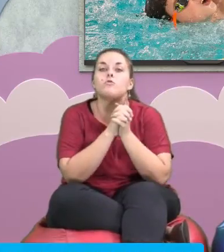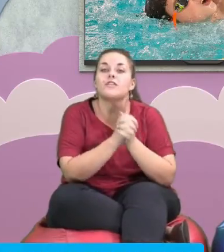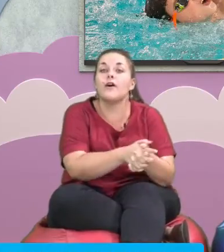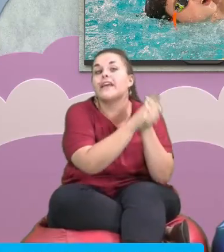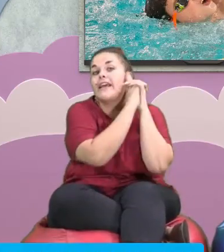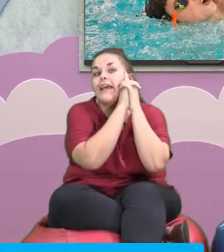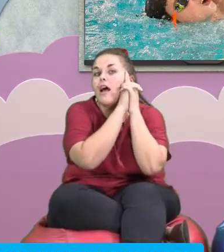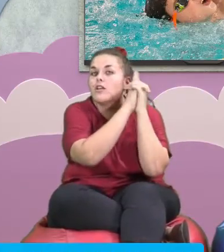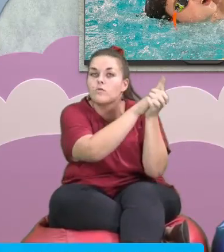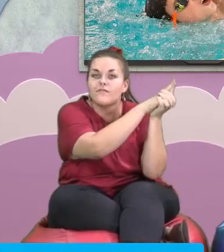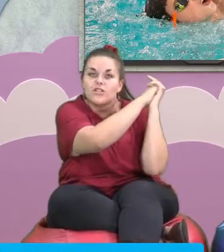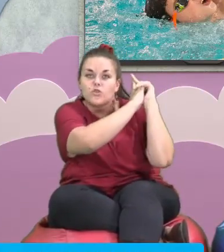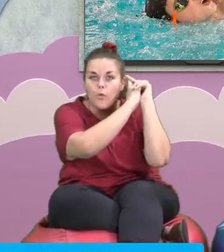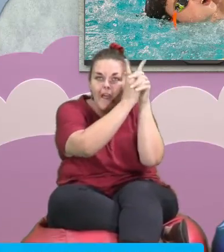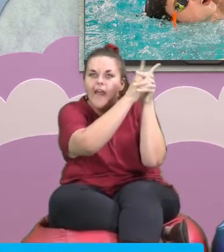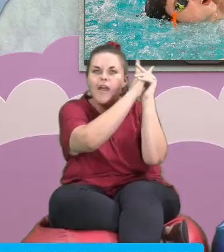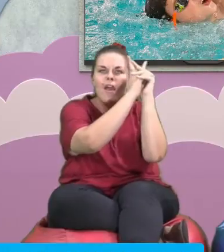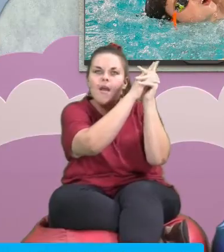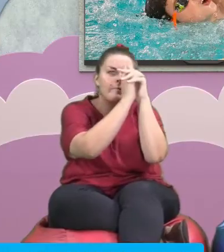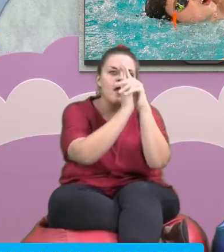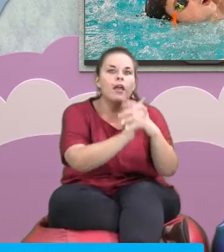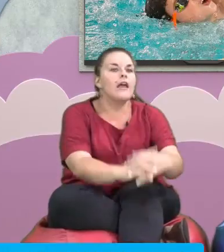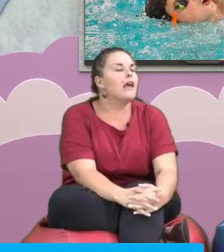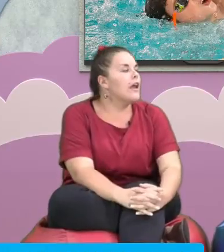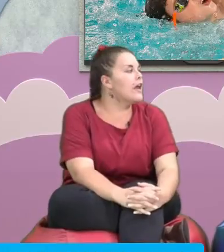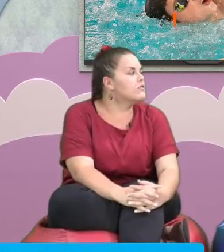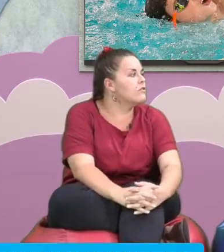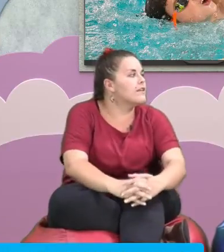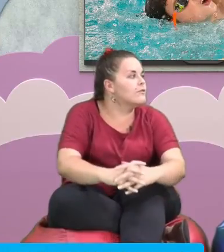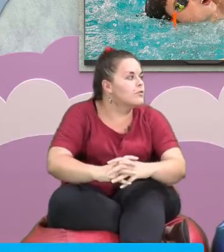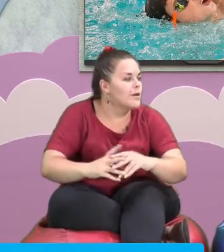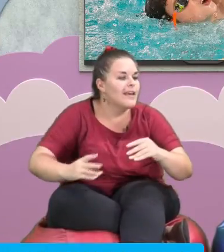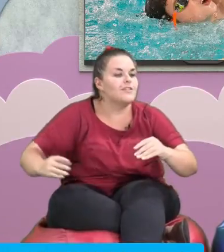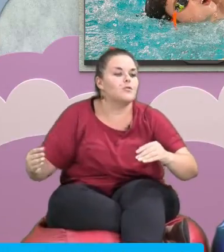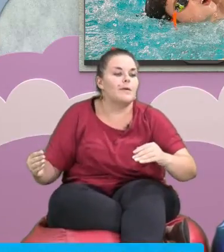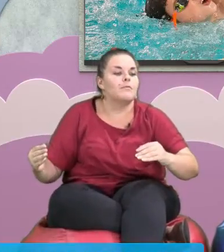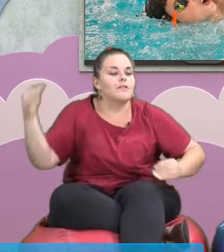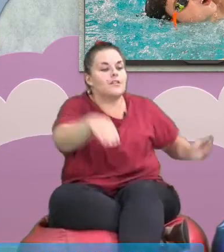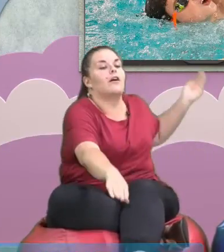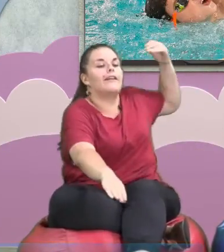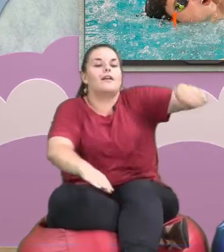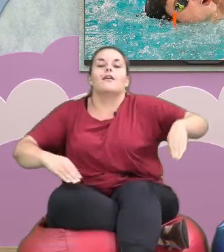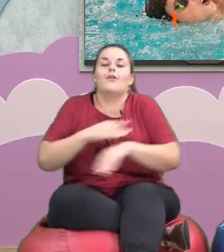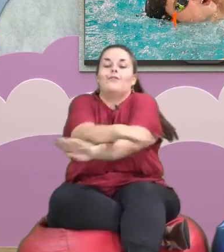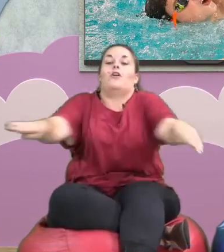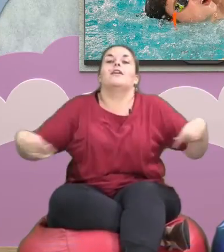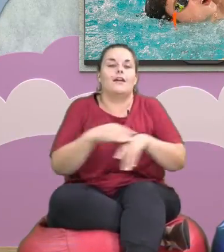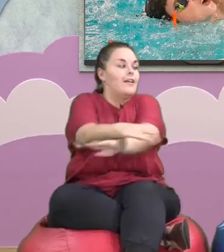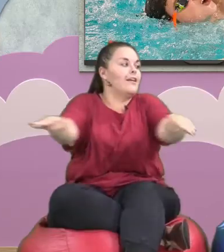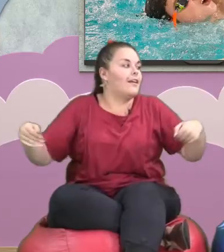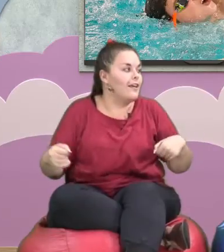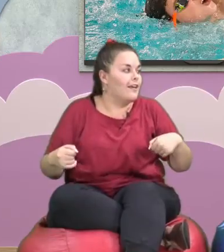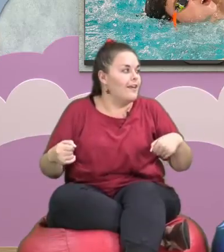dis hoekom ons die ouetjie hier het agter ons wat swem. Hey. En so, hoe swem jy as jy swem? Is dit daai ene of daai